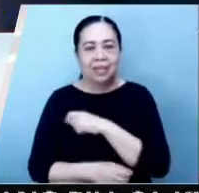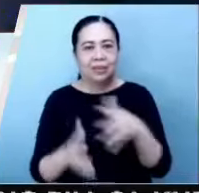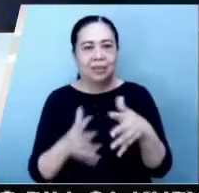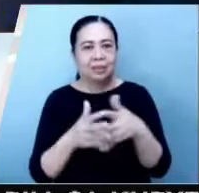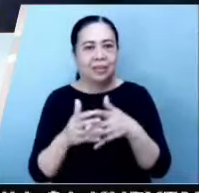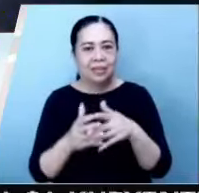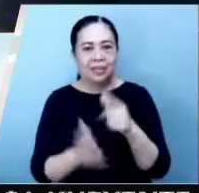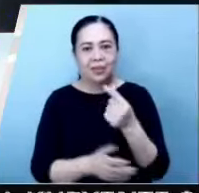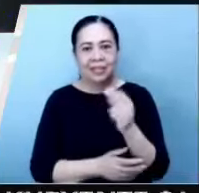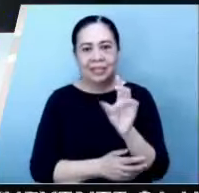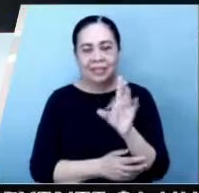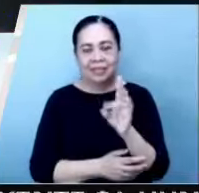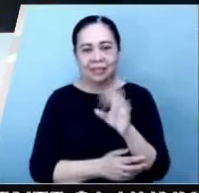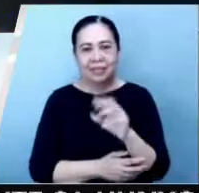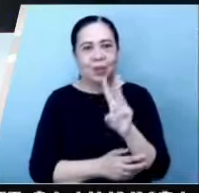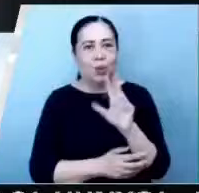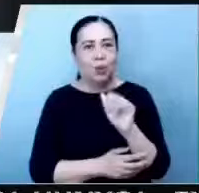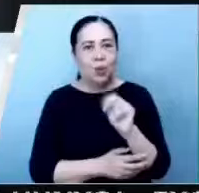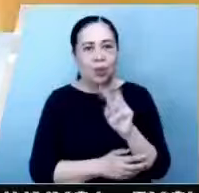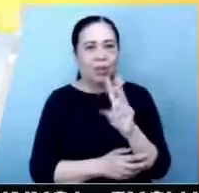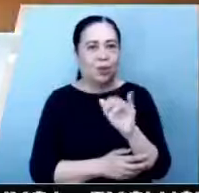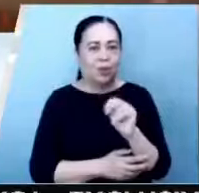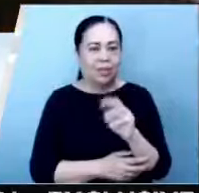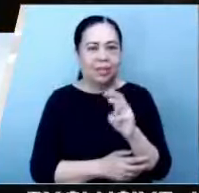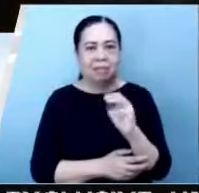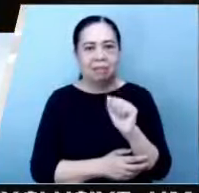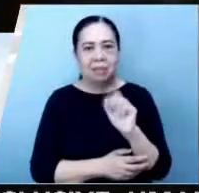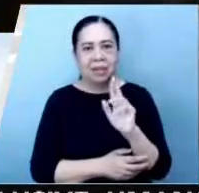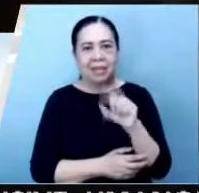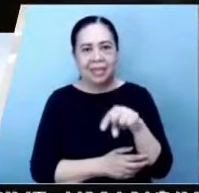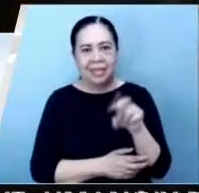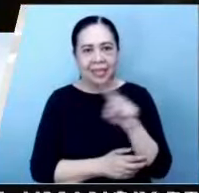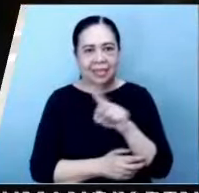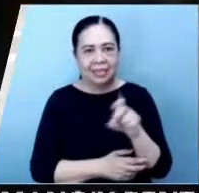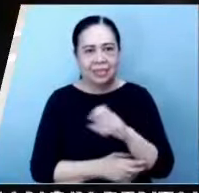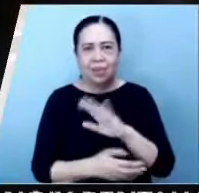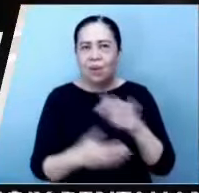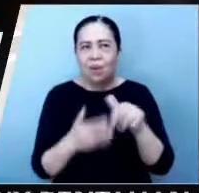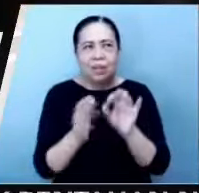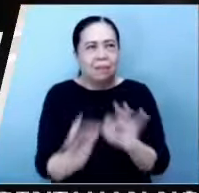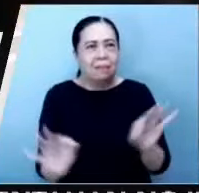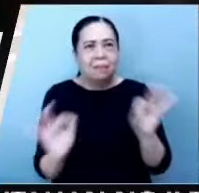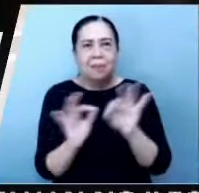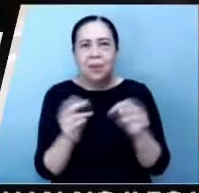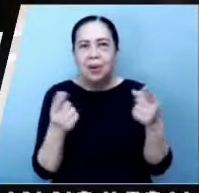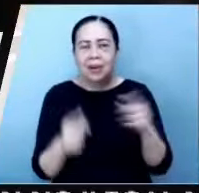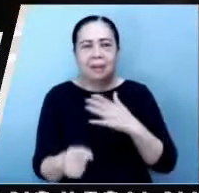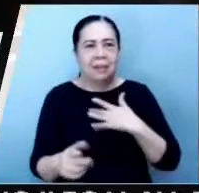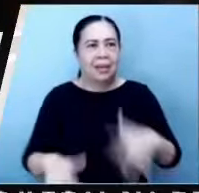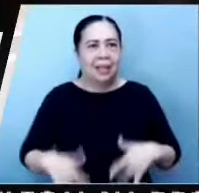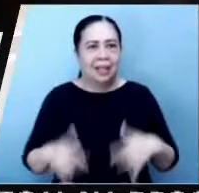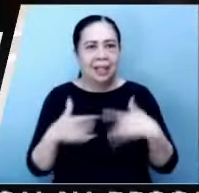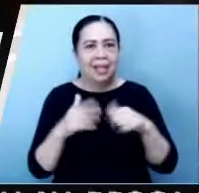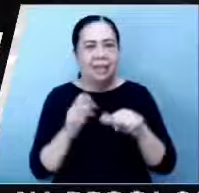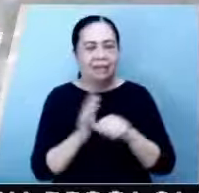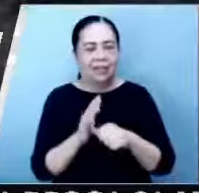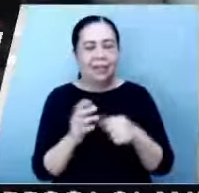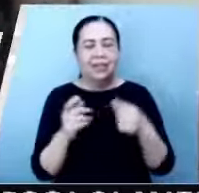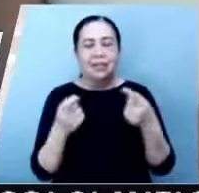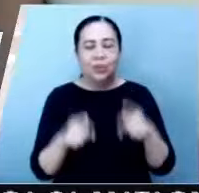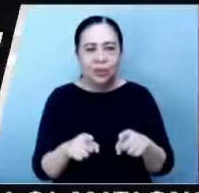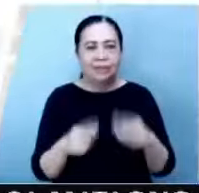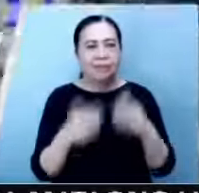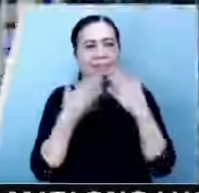2017, Winwin Marquez. Lahat nga ng milestones ko sa buhay nangyari nung nasa GMA ako, and I'm very thankful for that.